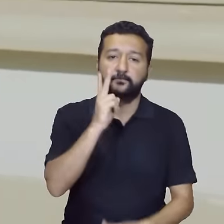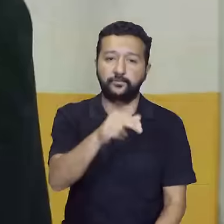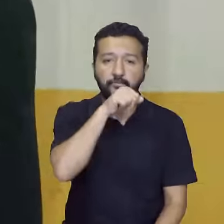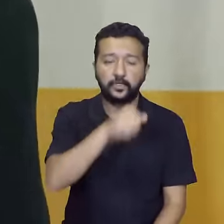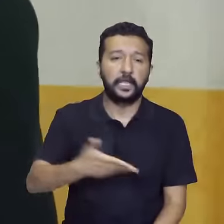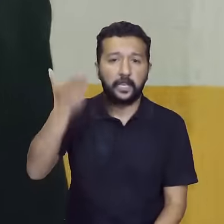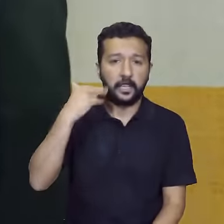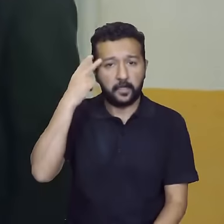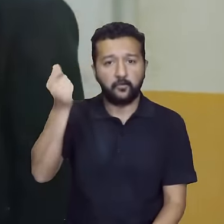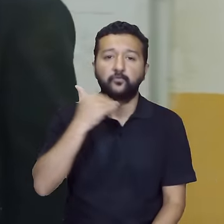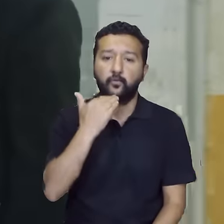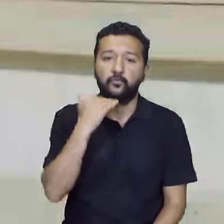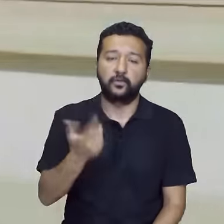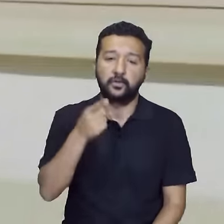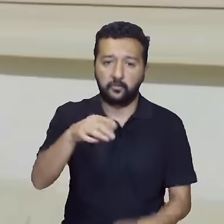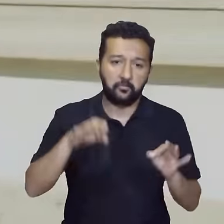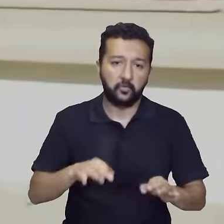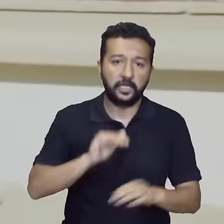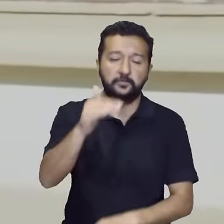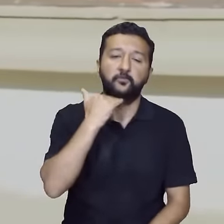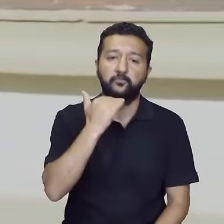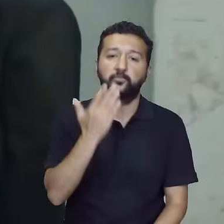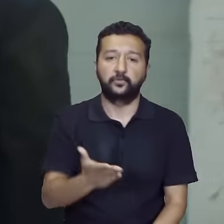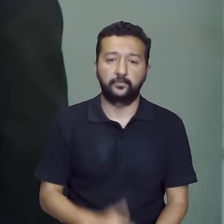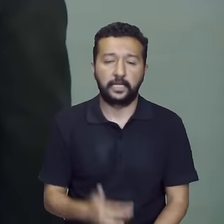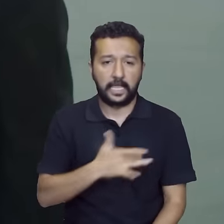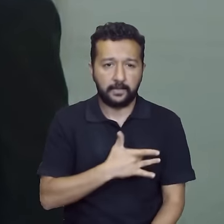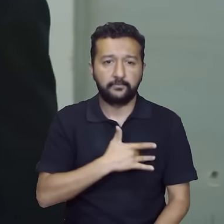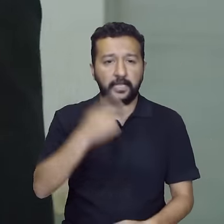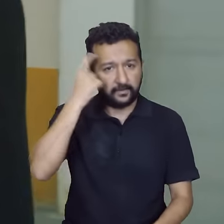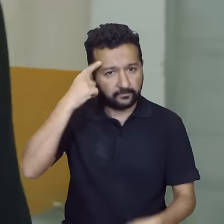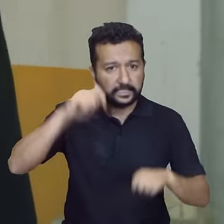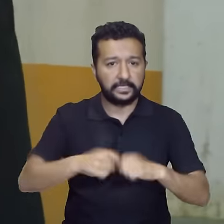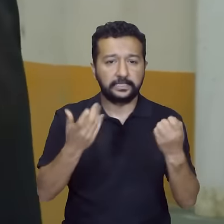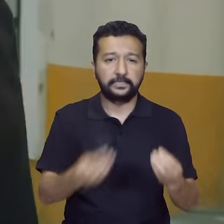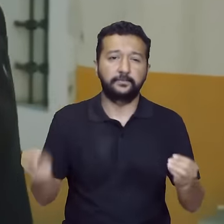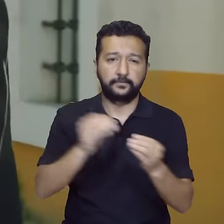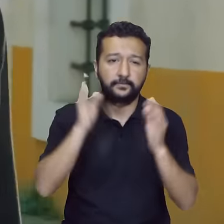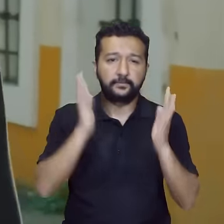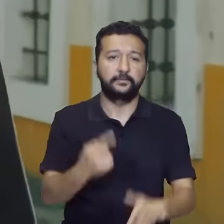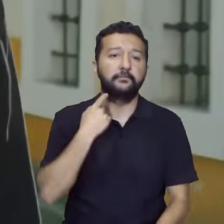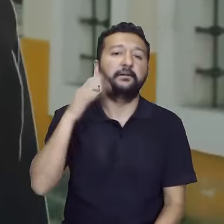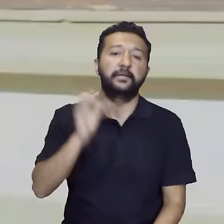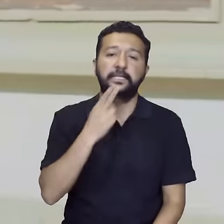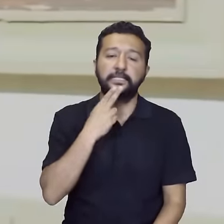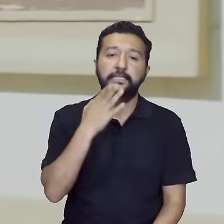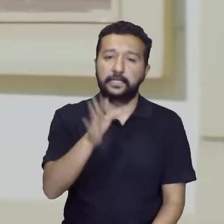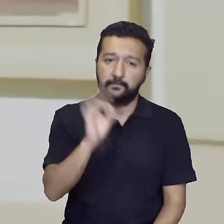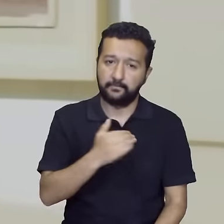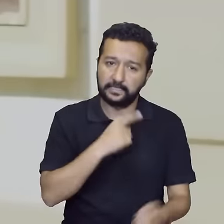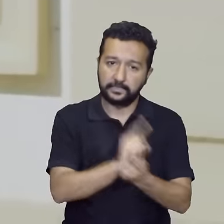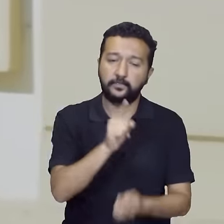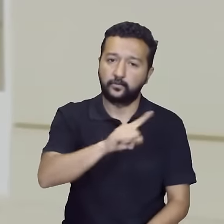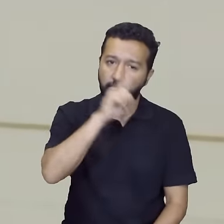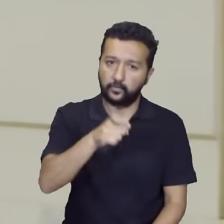Ne geçmişi unutabiliyorum ne de bugünü yaşayabiliyorum. Kalbimi de kafamı da kırmaktan bıkmadın be kadın. Ama ben